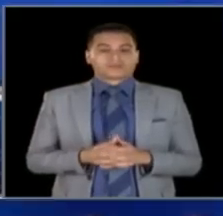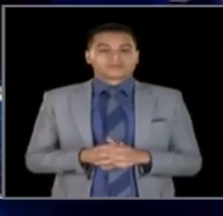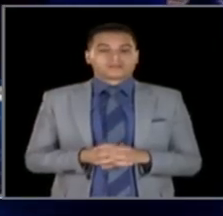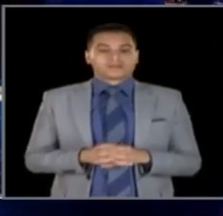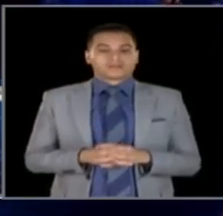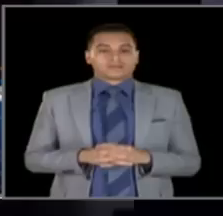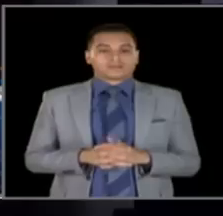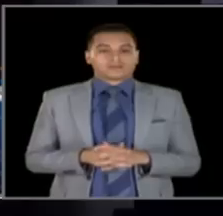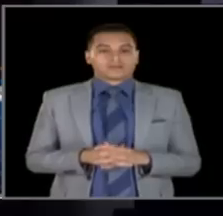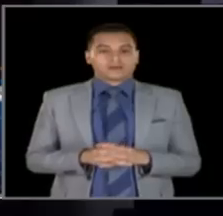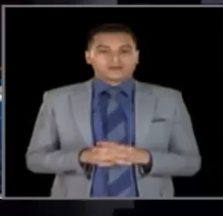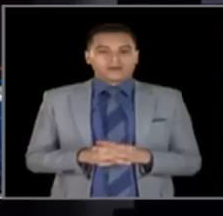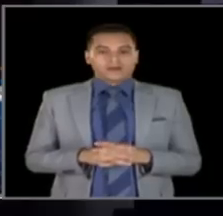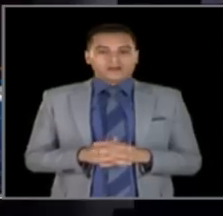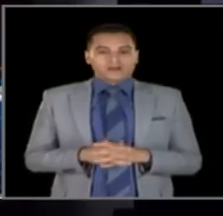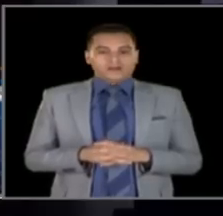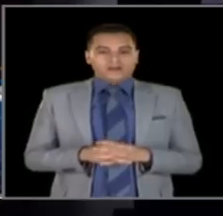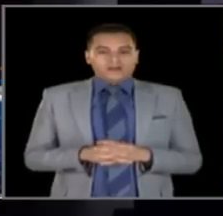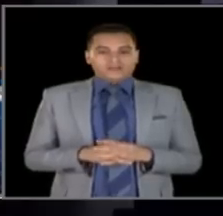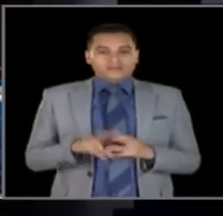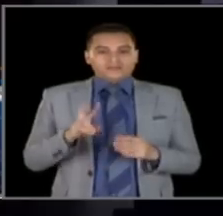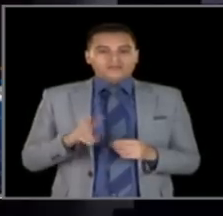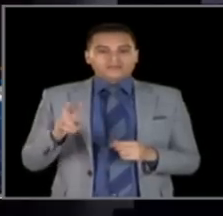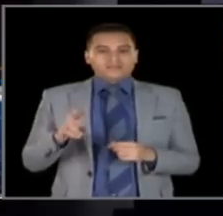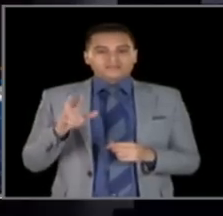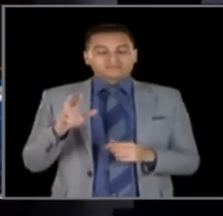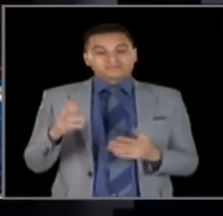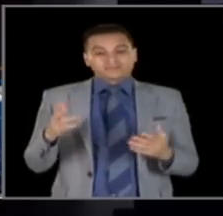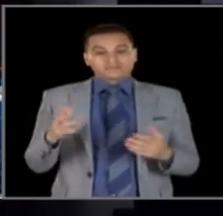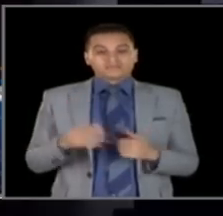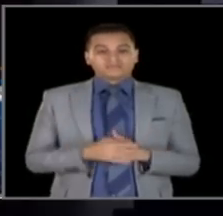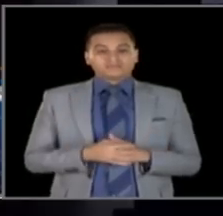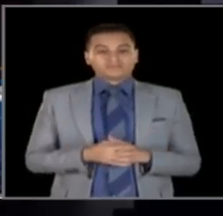يا رب 10 نقط، يا 3 سبعات.